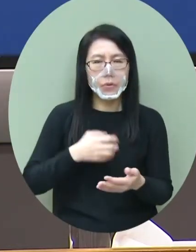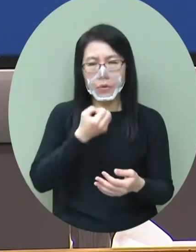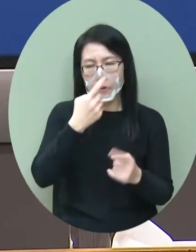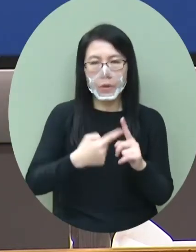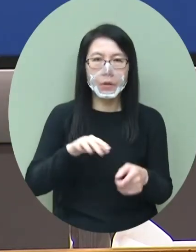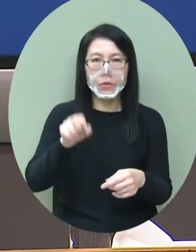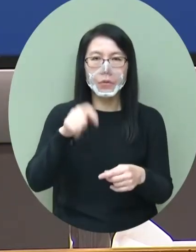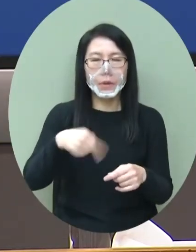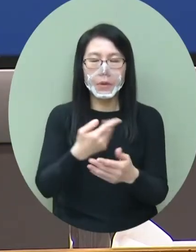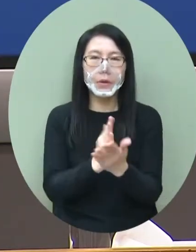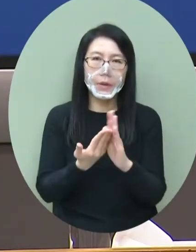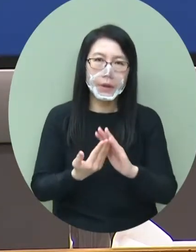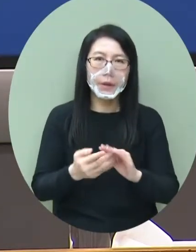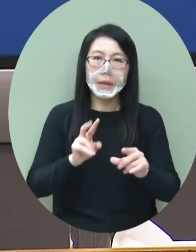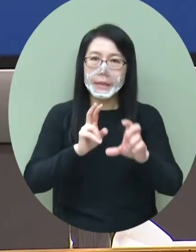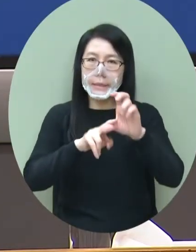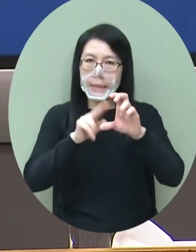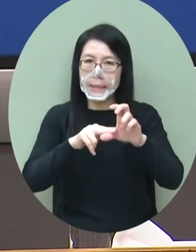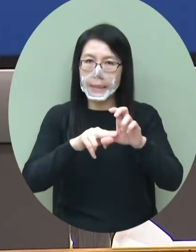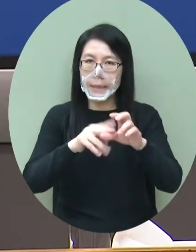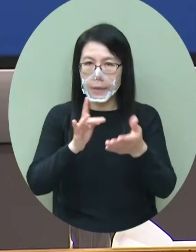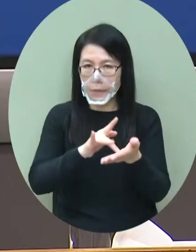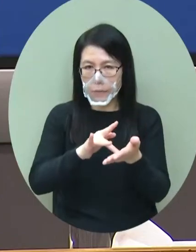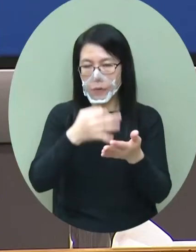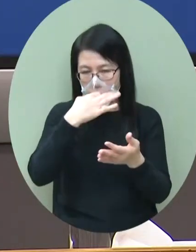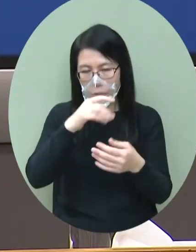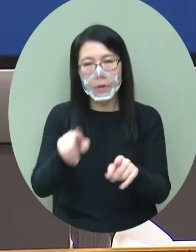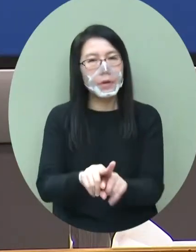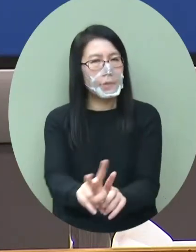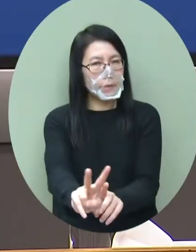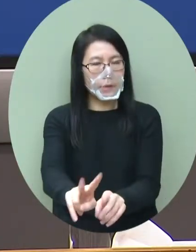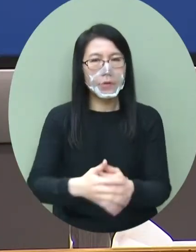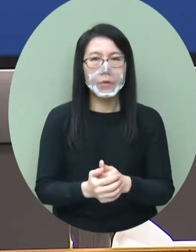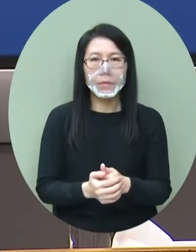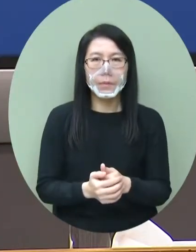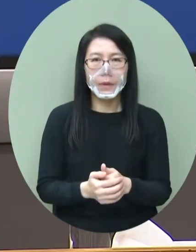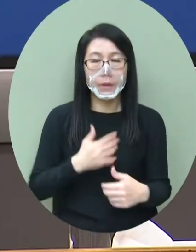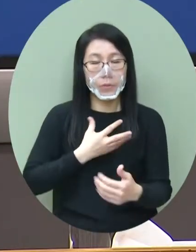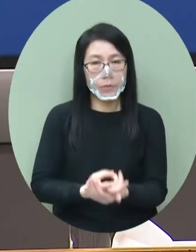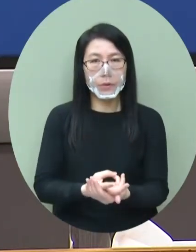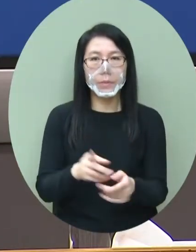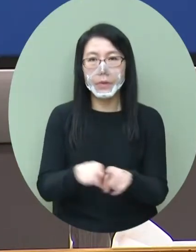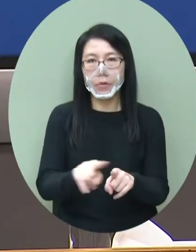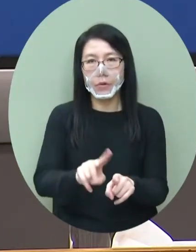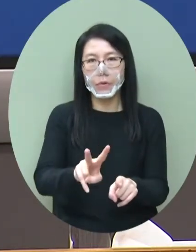我相信市民在使用这些中成药，这等于你用西药的时候，你也同样要谨